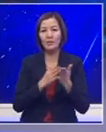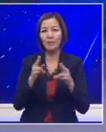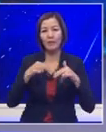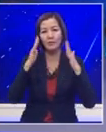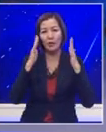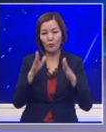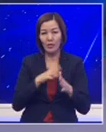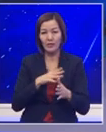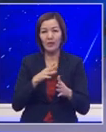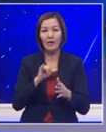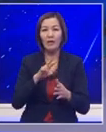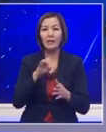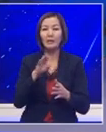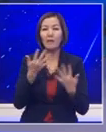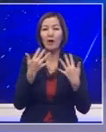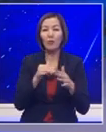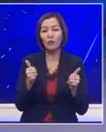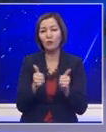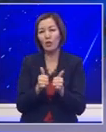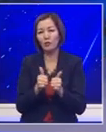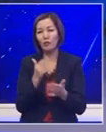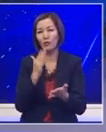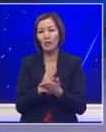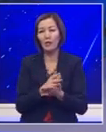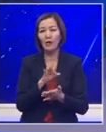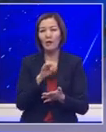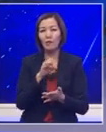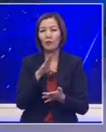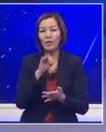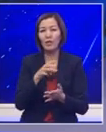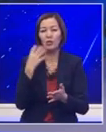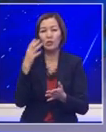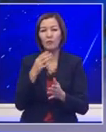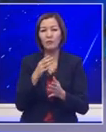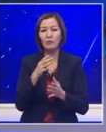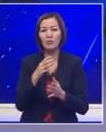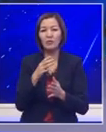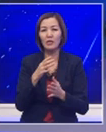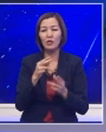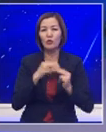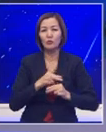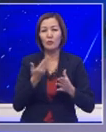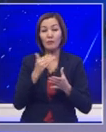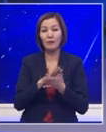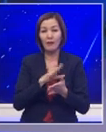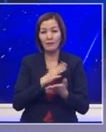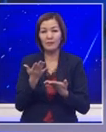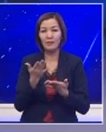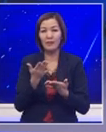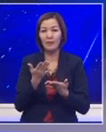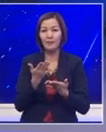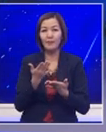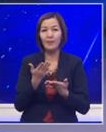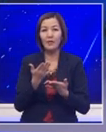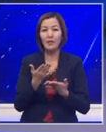ерекше назар аударды. Ынтымақ ауылы маңында орналасқан Fruit Art жеміс-жидек кластерінің жұмысымен танысты. Елдегі